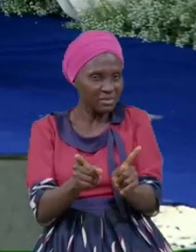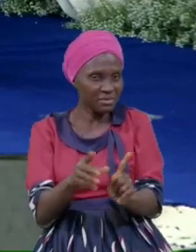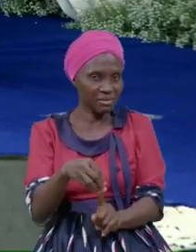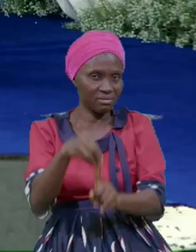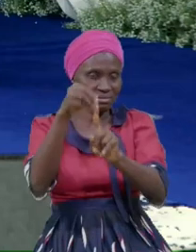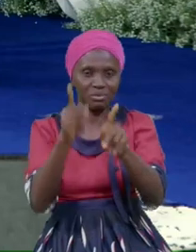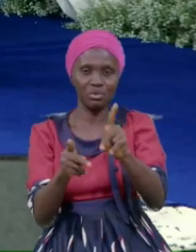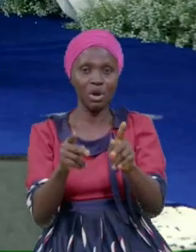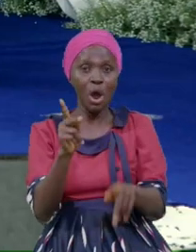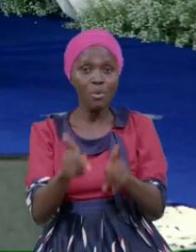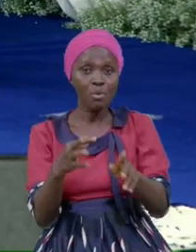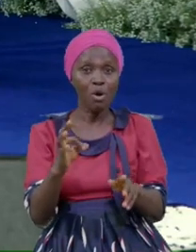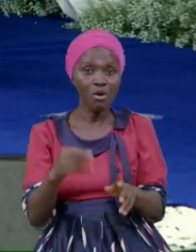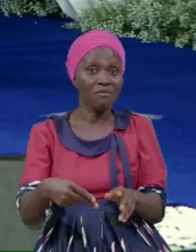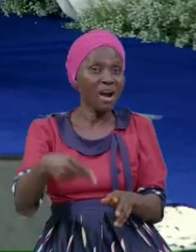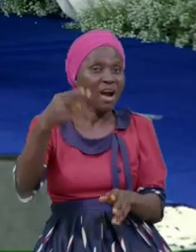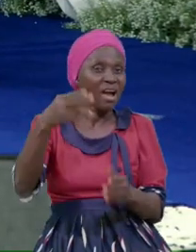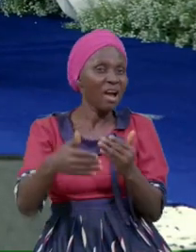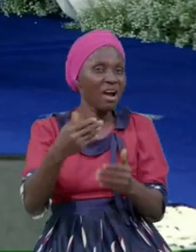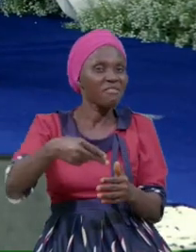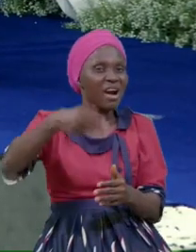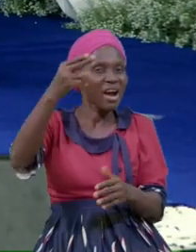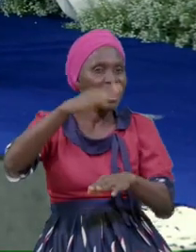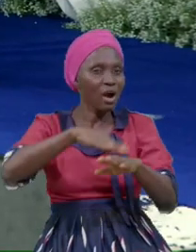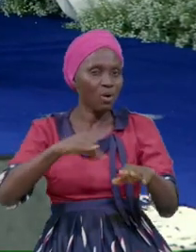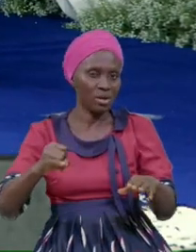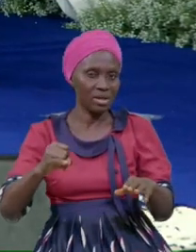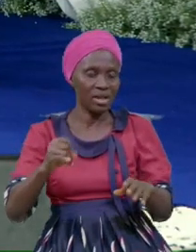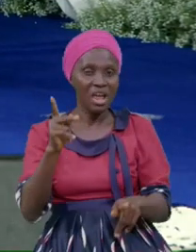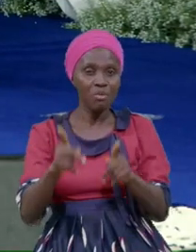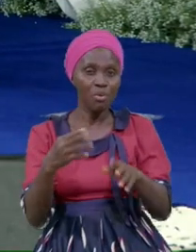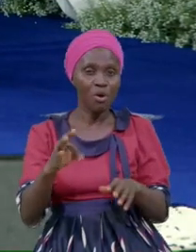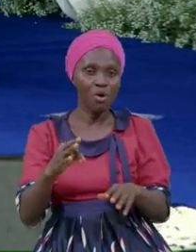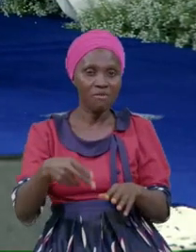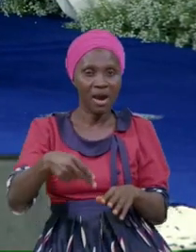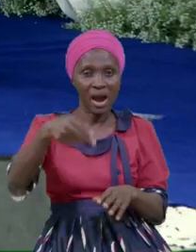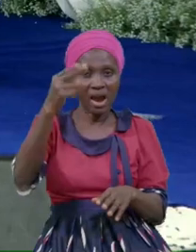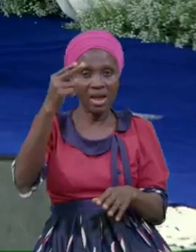Le peuple d'un niveau supérieur.